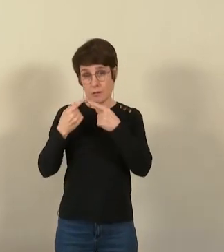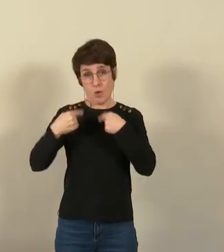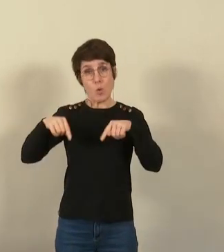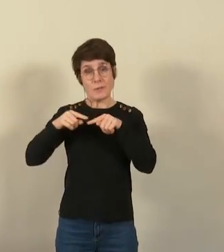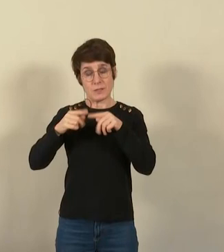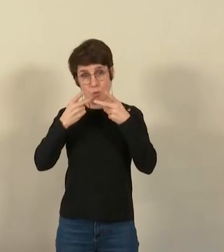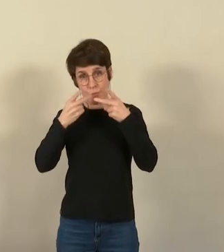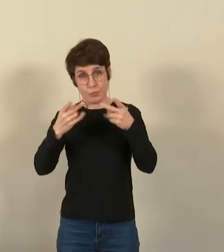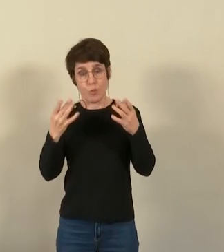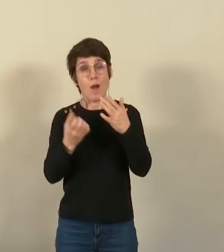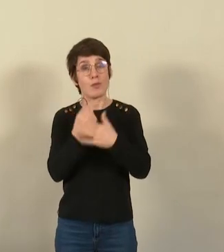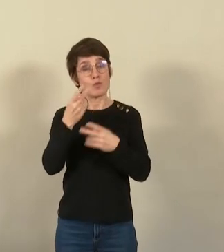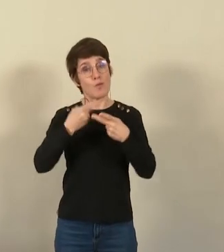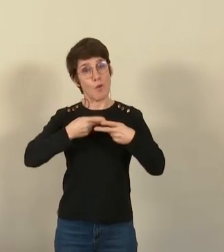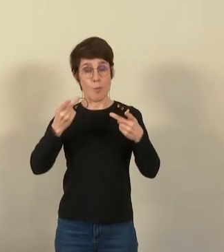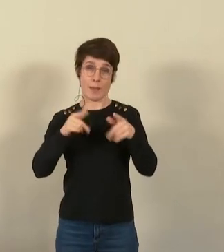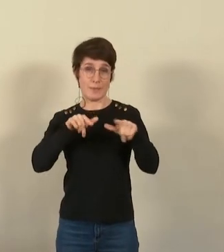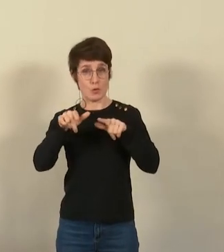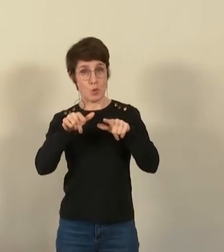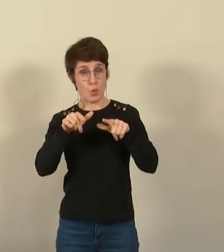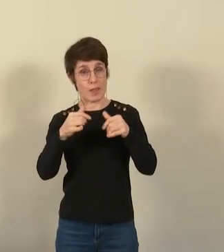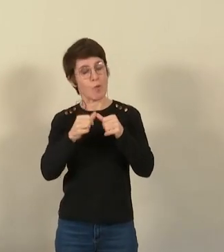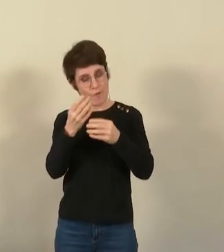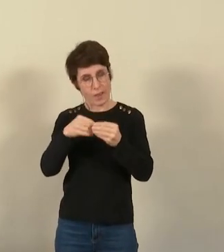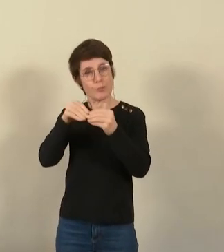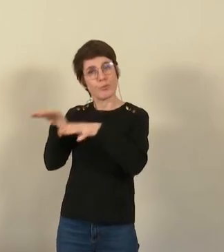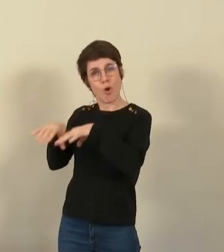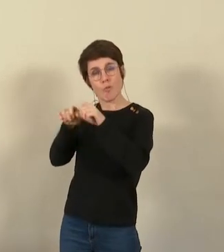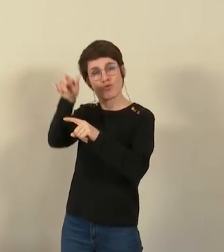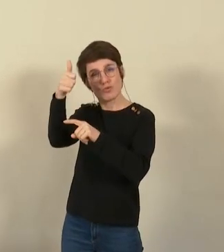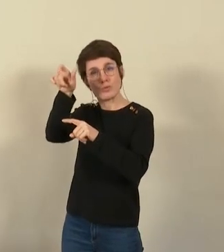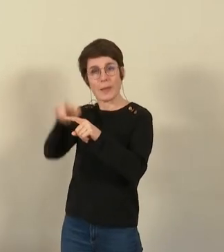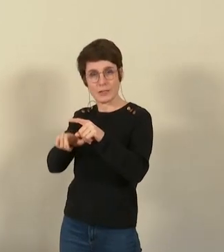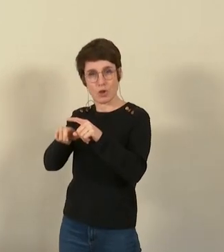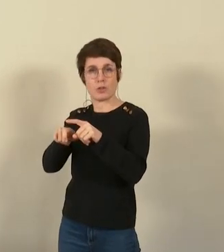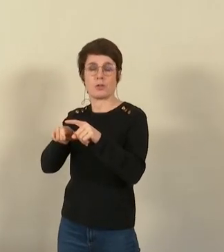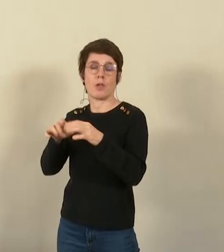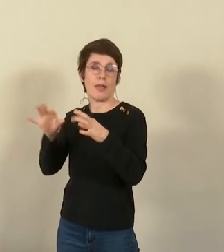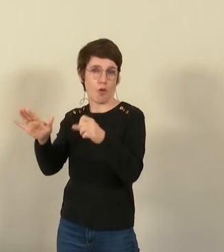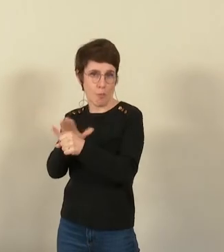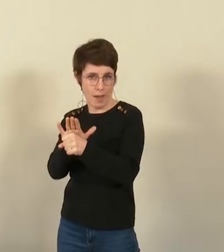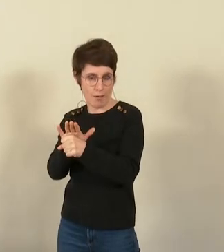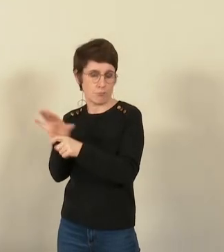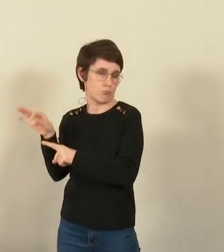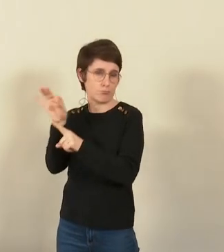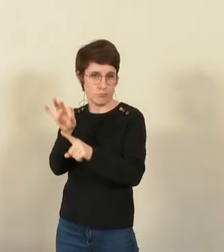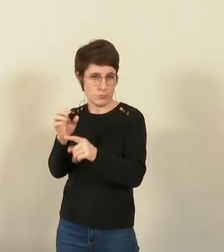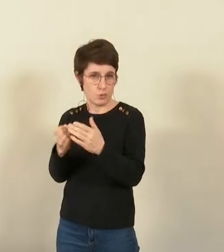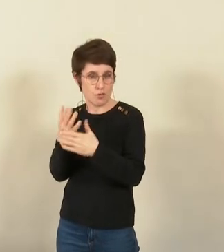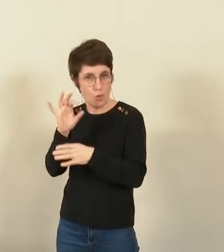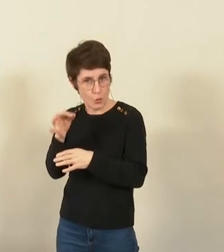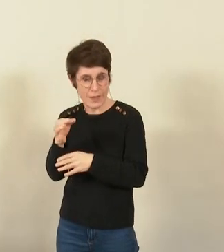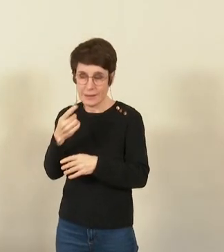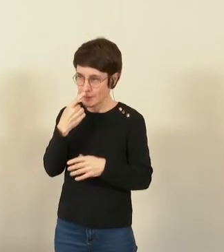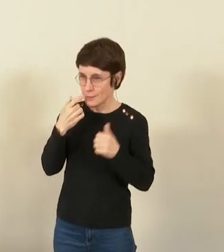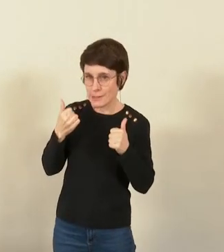ce nouveau permis loué va s'accompagner du recrutement d'un ETP dédié à cette mission un ETP cela nous ne semble peu car le nombre